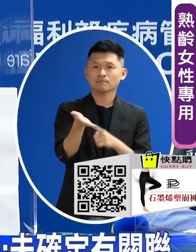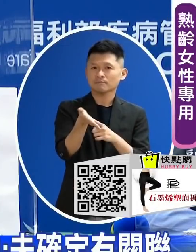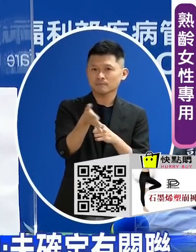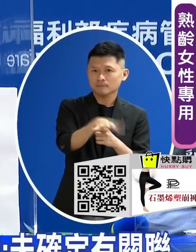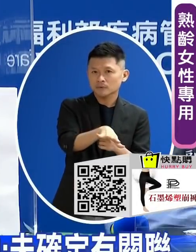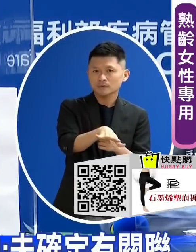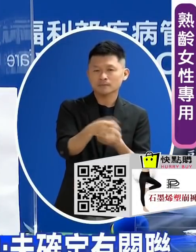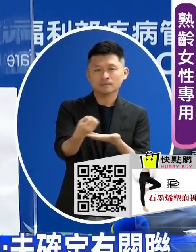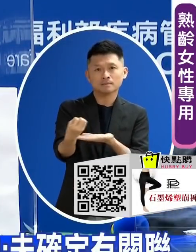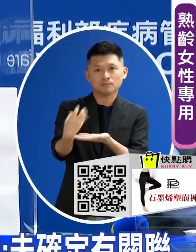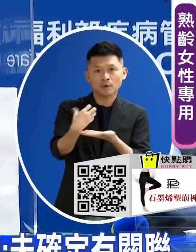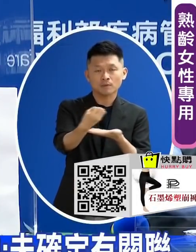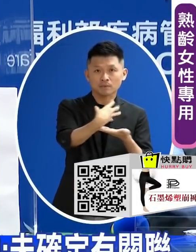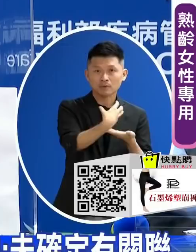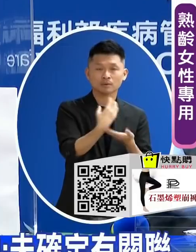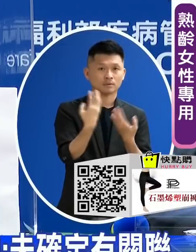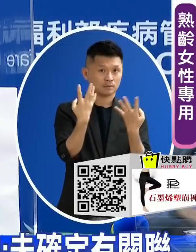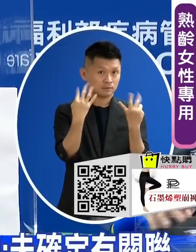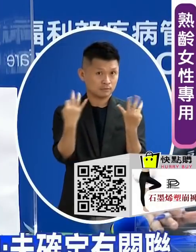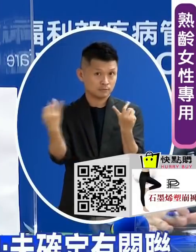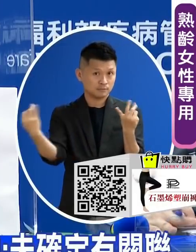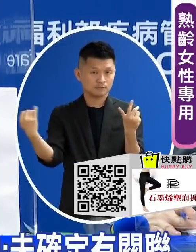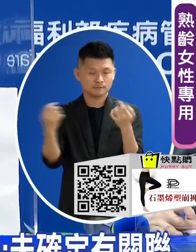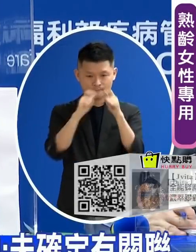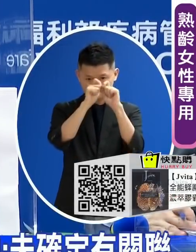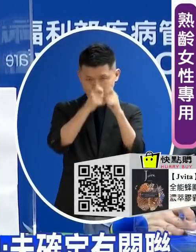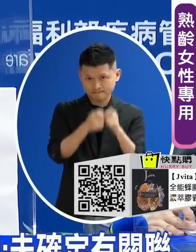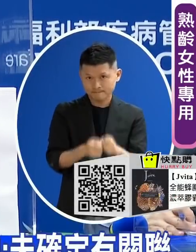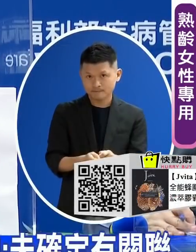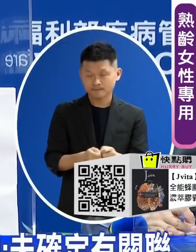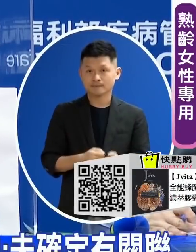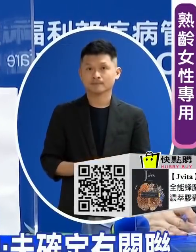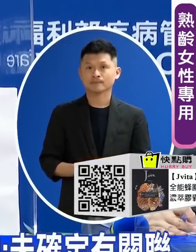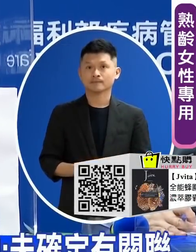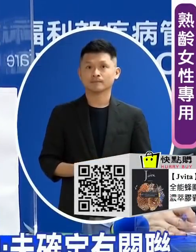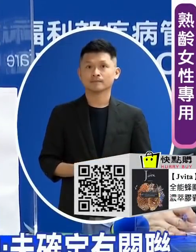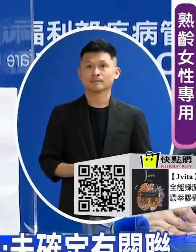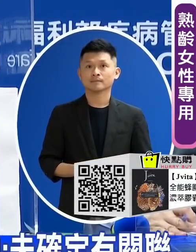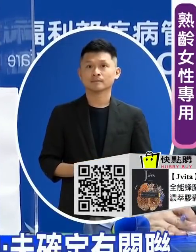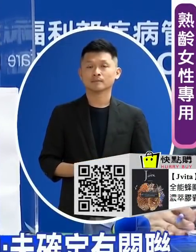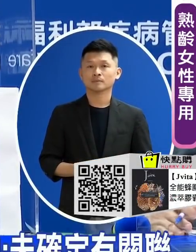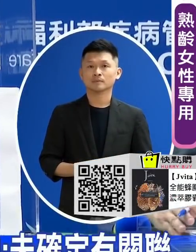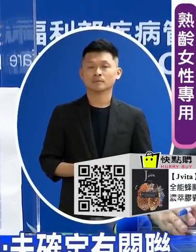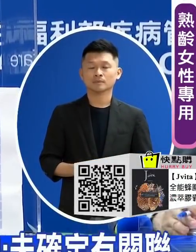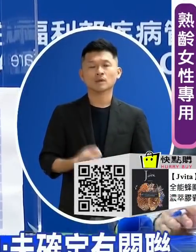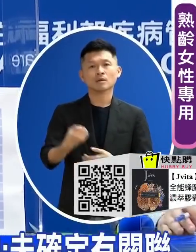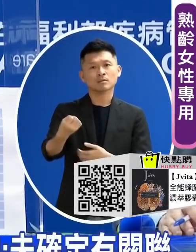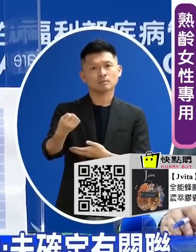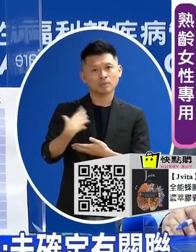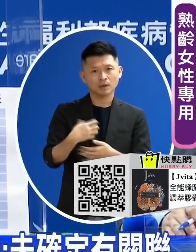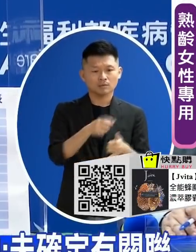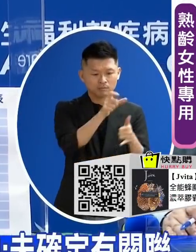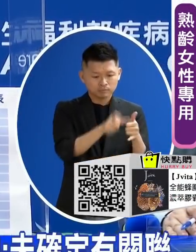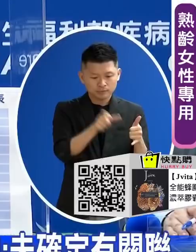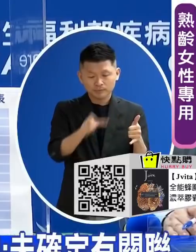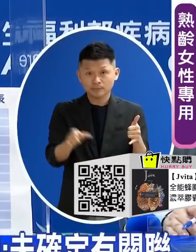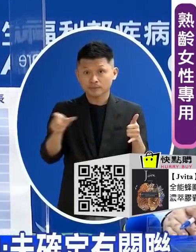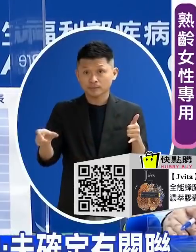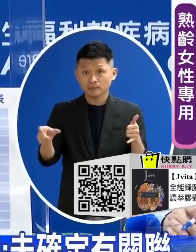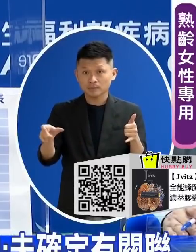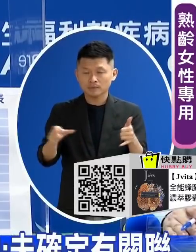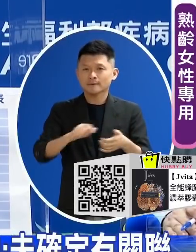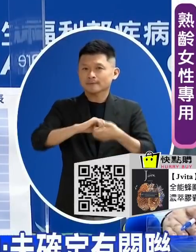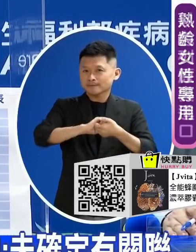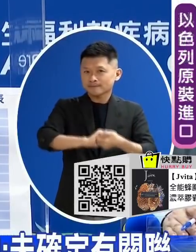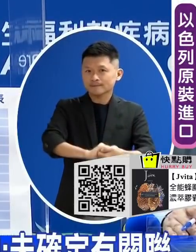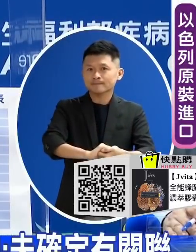个通报的一个情况。好，那当然这些都是只是一个通报的个案，那还没有被好我们确